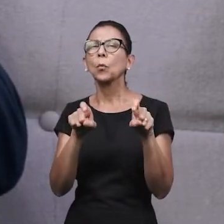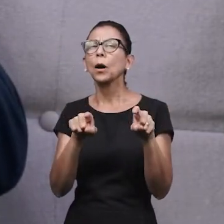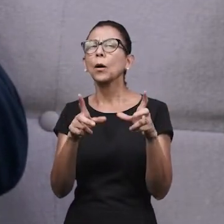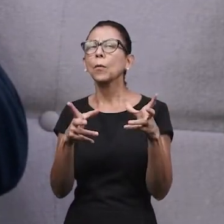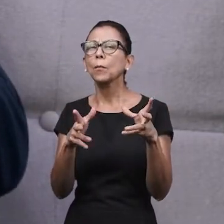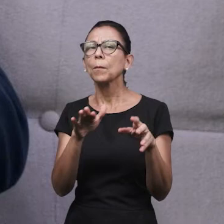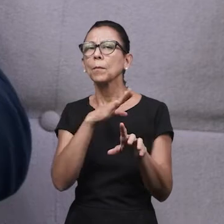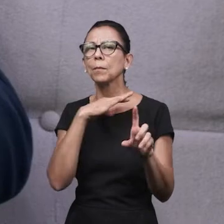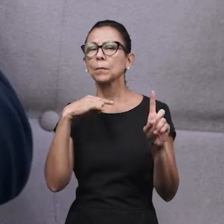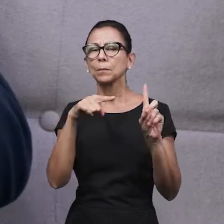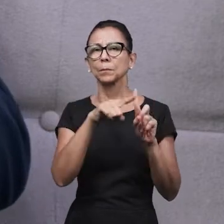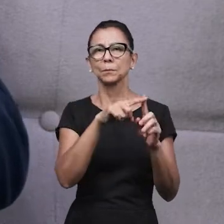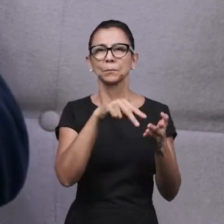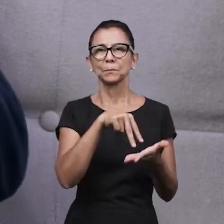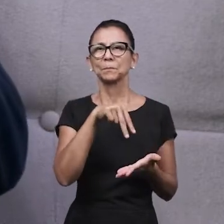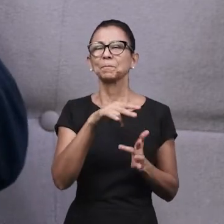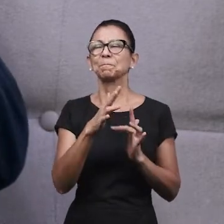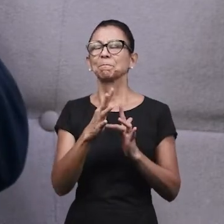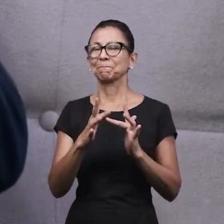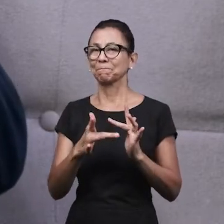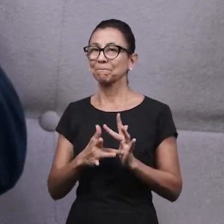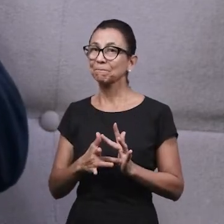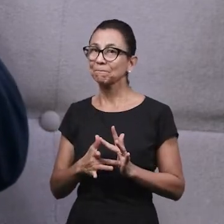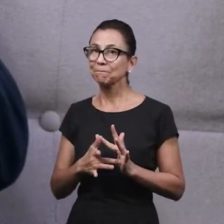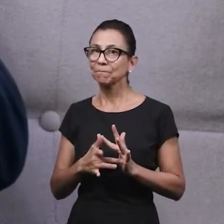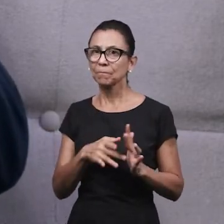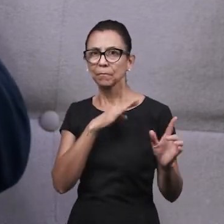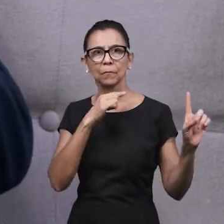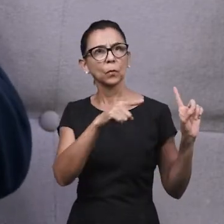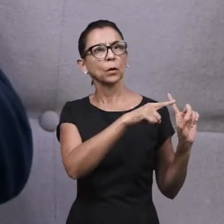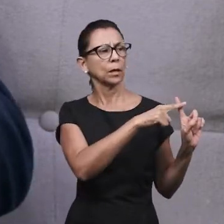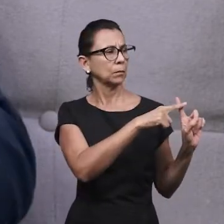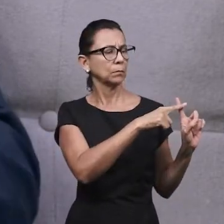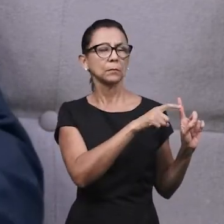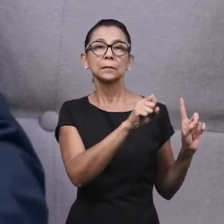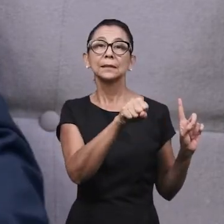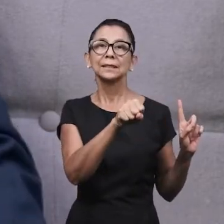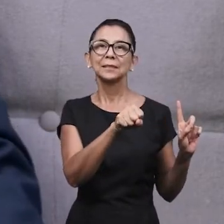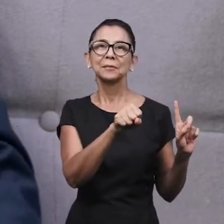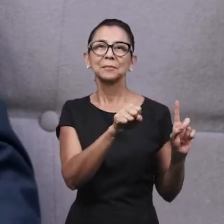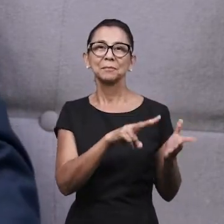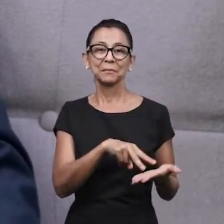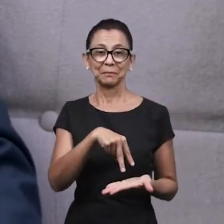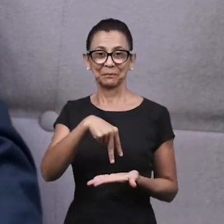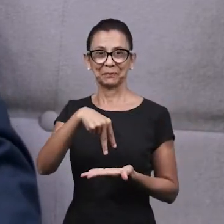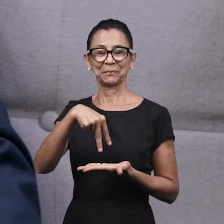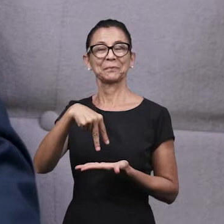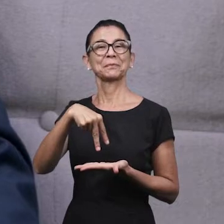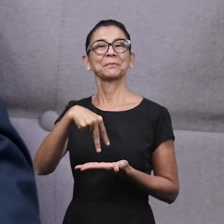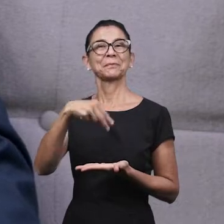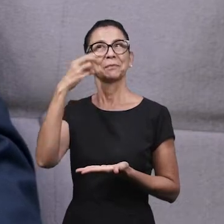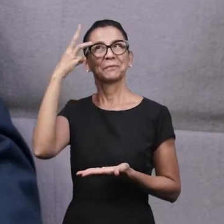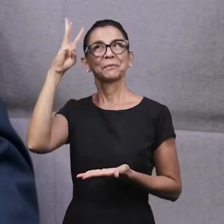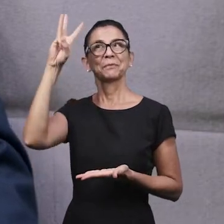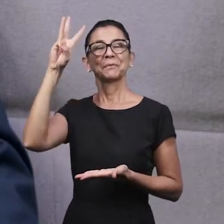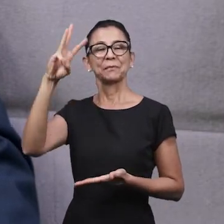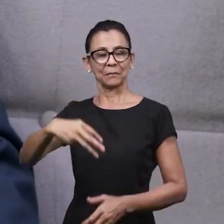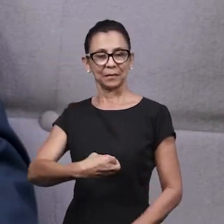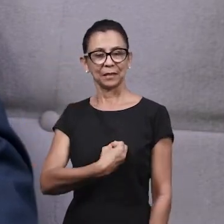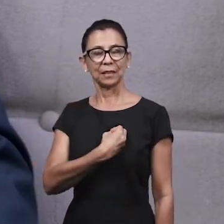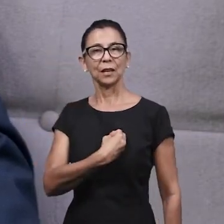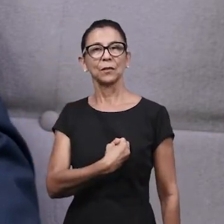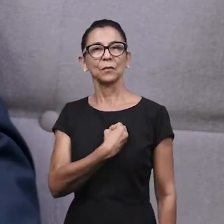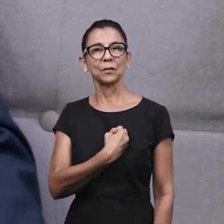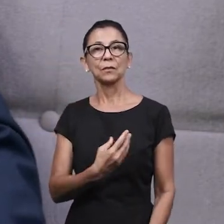oui, mais et il est ressuscité, il est vivant, il reviendra et il se révèle